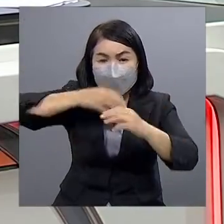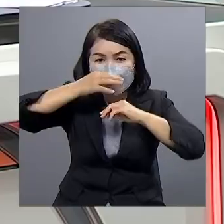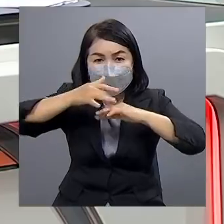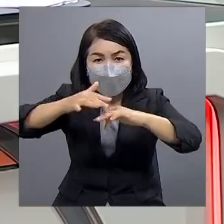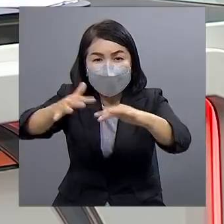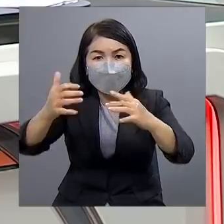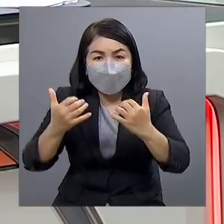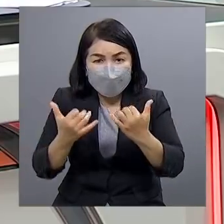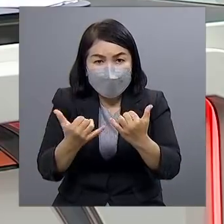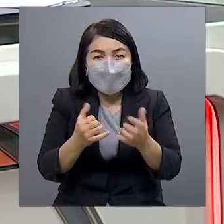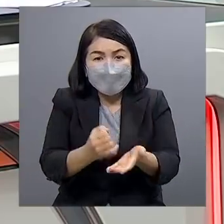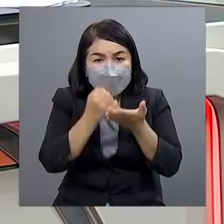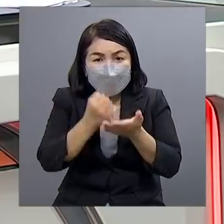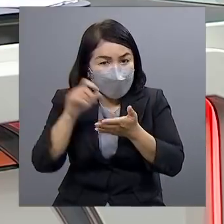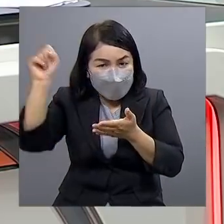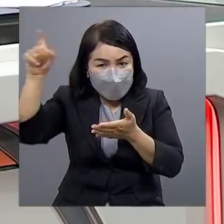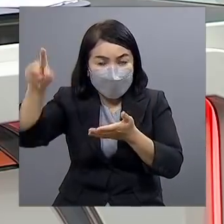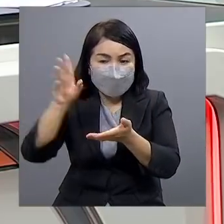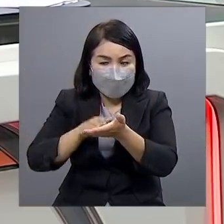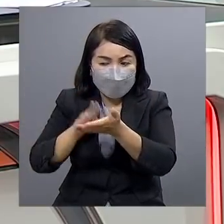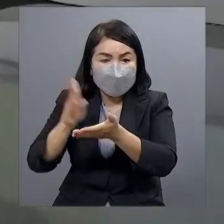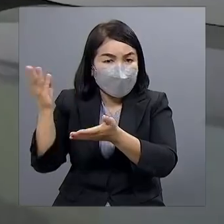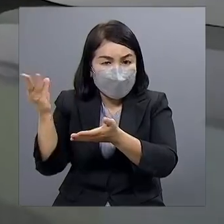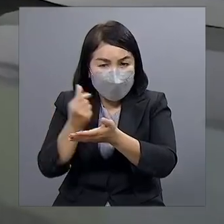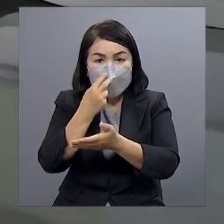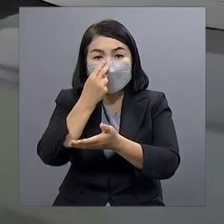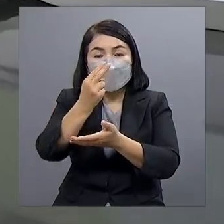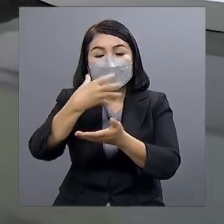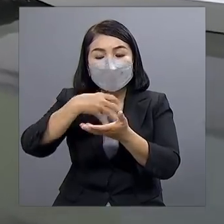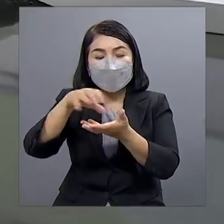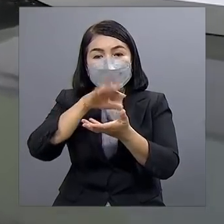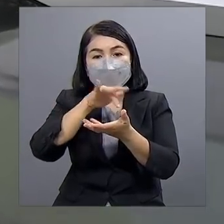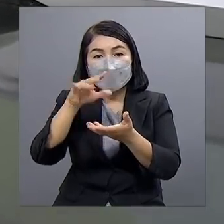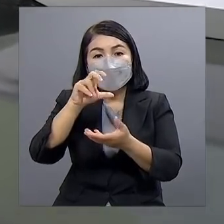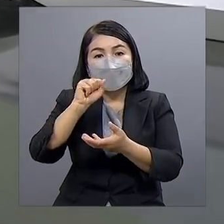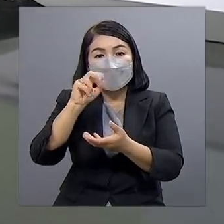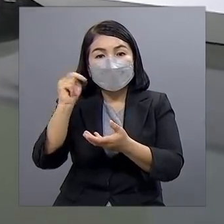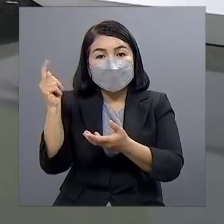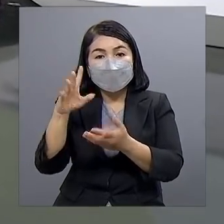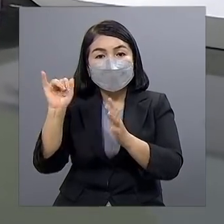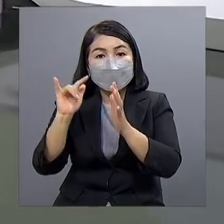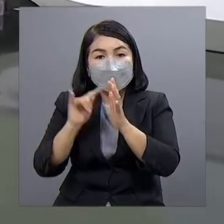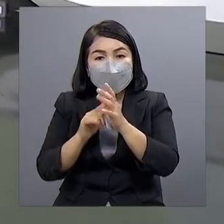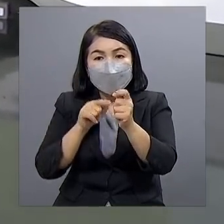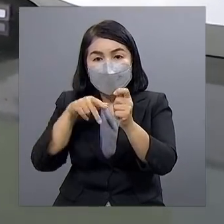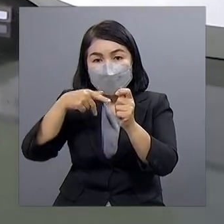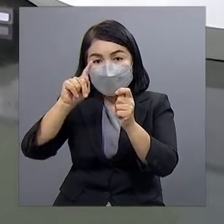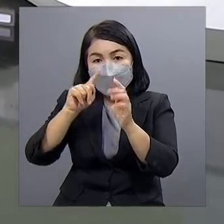กู้ให้เร็วที่สุดค่ะติดตามจากคุณสนธยาแก้วขำนะคะรายงานสดมาจากอำเภอปทิวจังหวัดชุมพรค่ะ